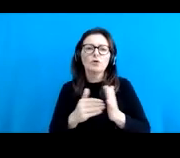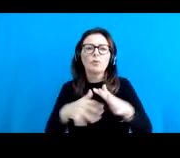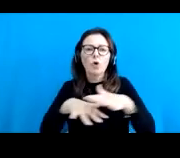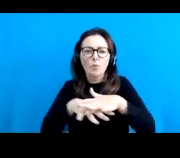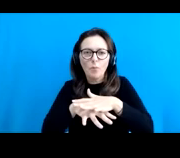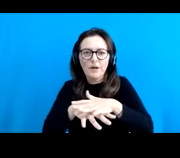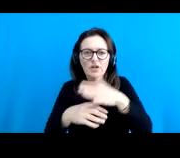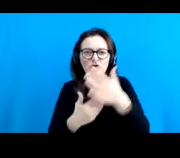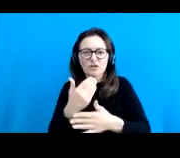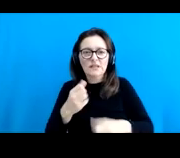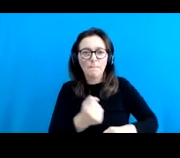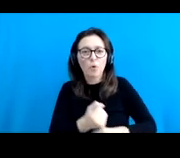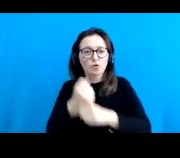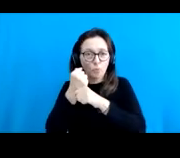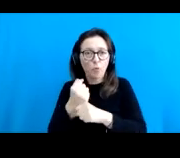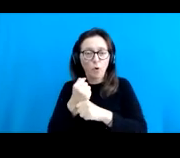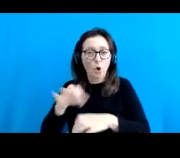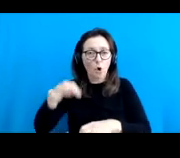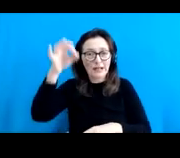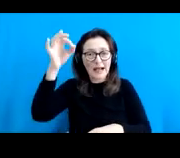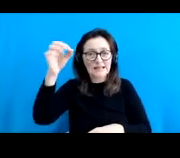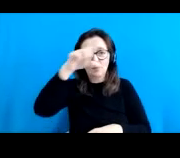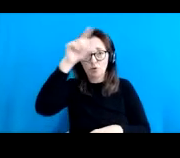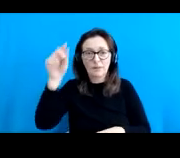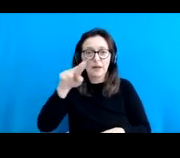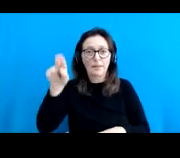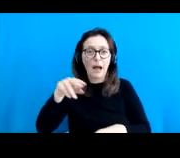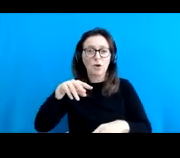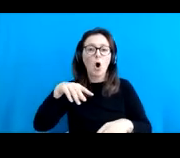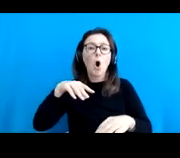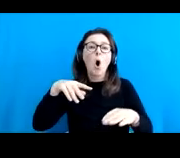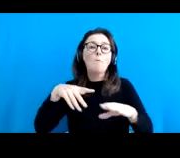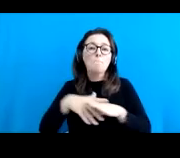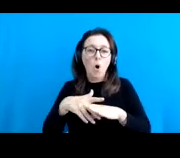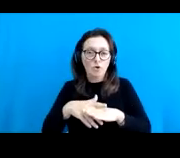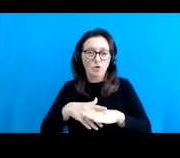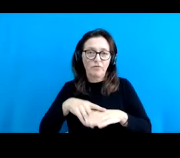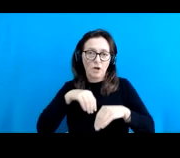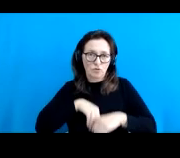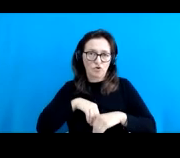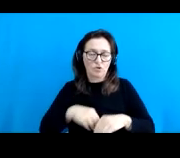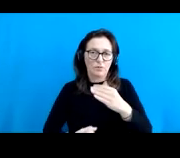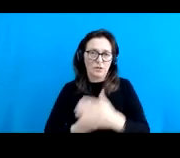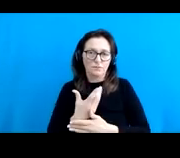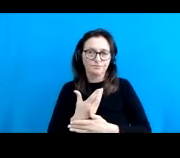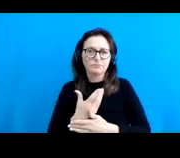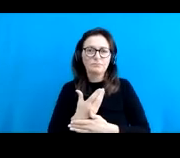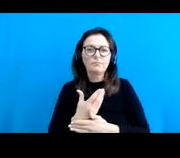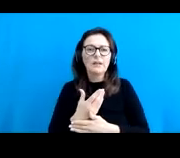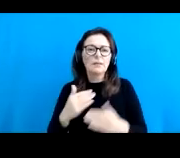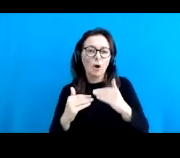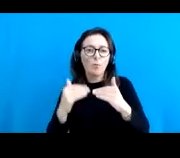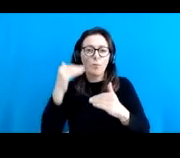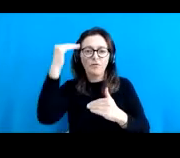ljudem z motnjami v duševnem razvoju, kar pomeni spremeniti obstoječo sistemizacijo števila zaposlenih